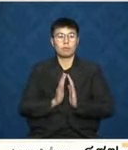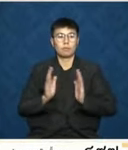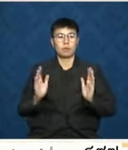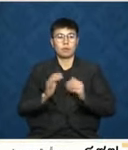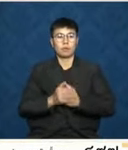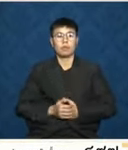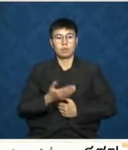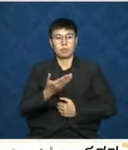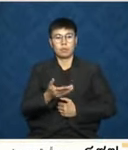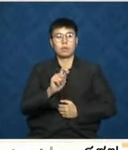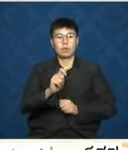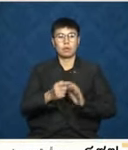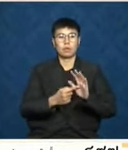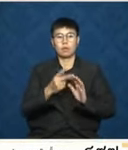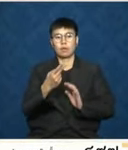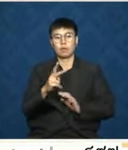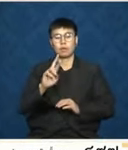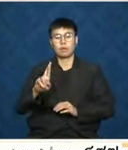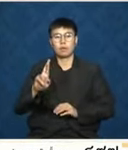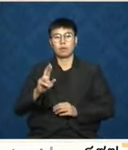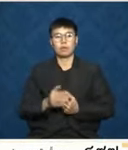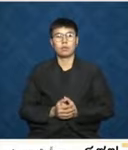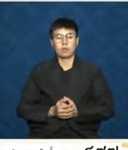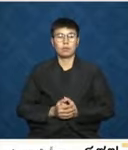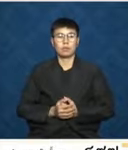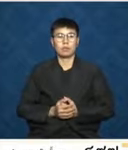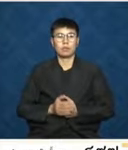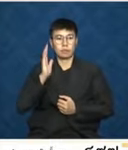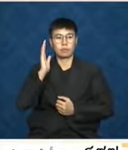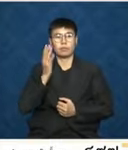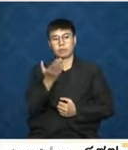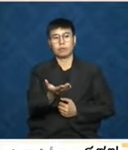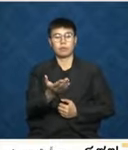เชิญคุณอักแสนกีรีโลวิระ